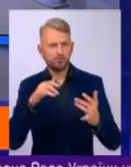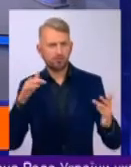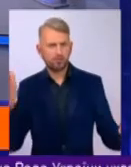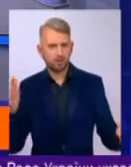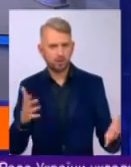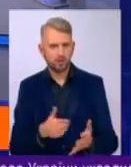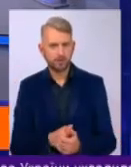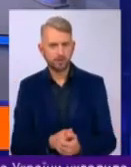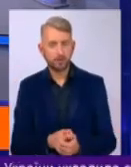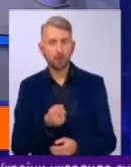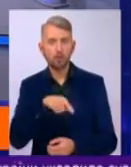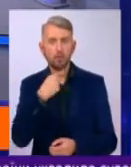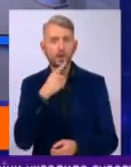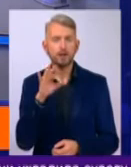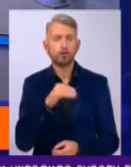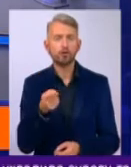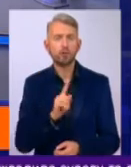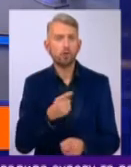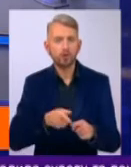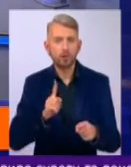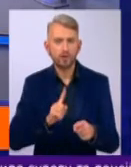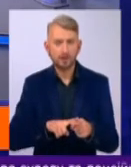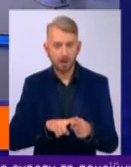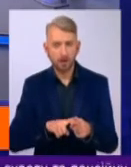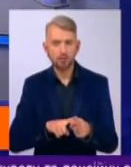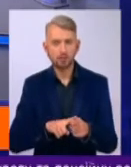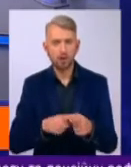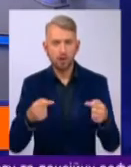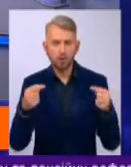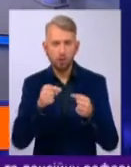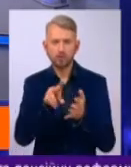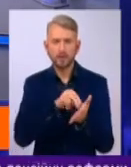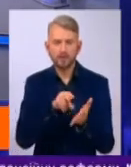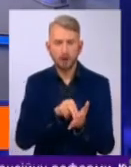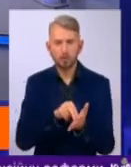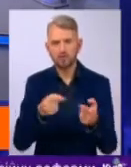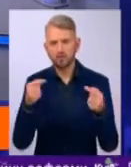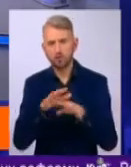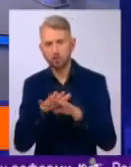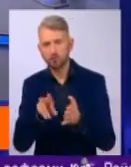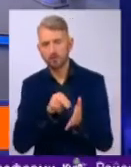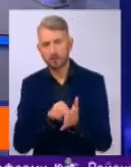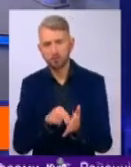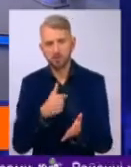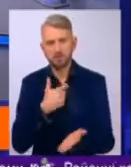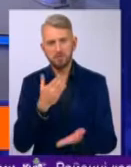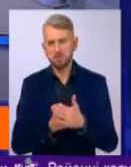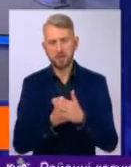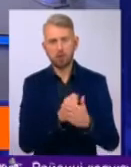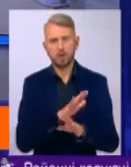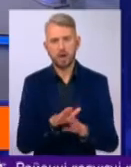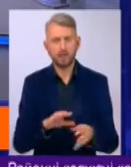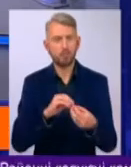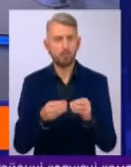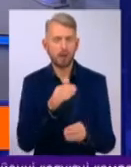подальші кроки. Тому говорити відносно того, що це ідентифікована запис чи не ідентифікована, ну, мабуть, я на те б не опирався.